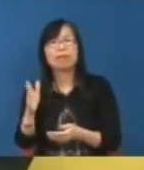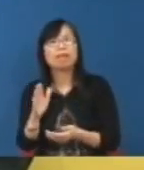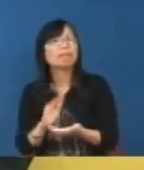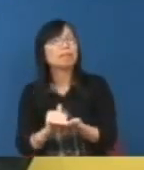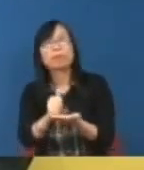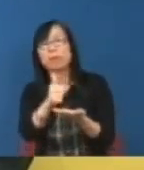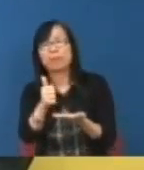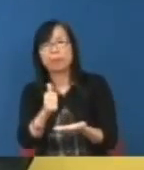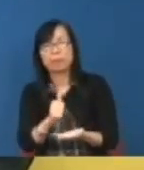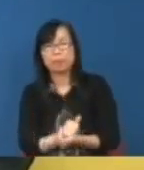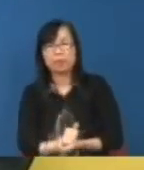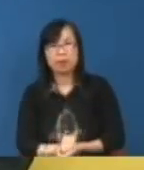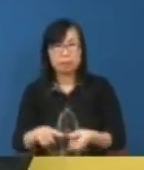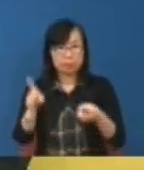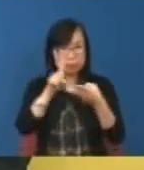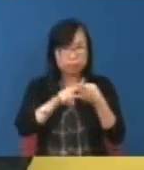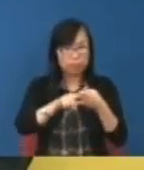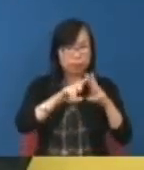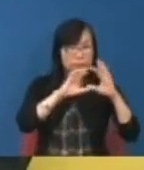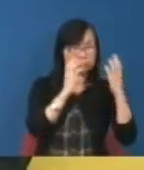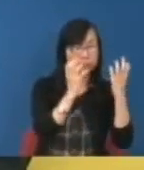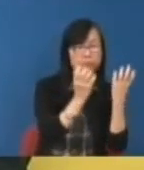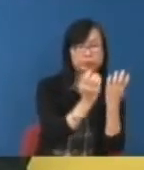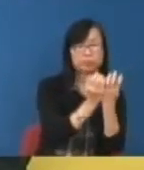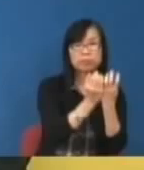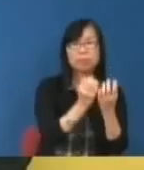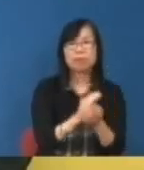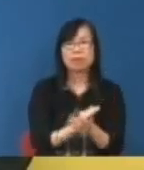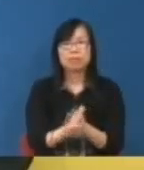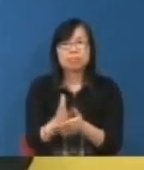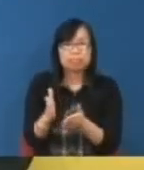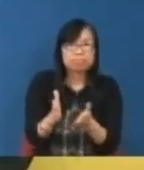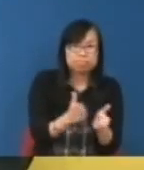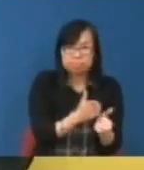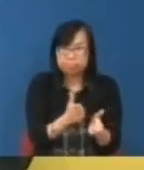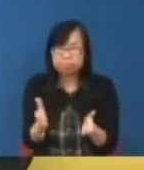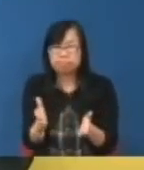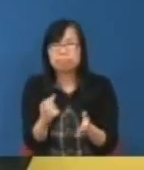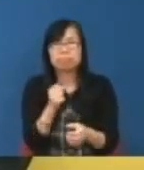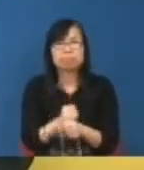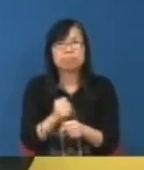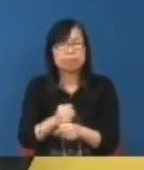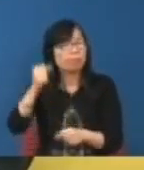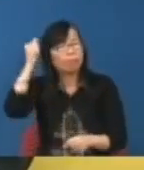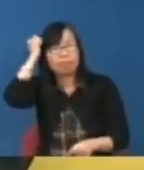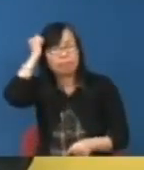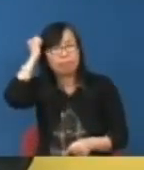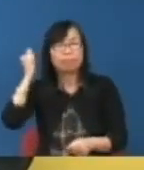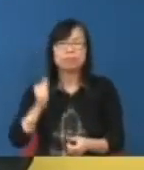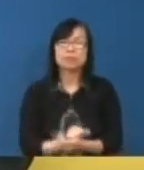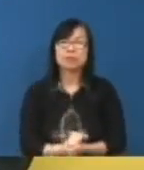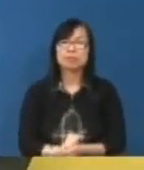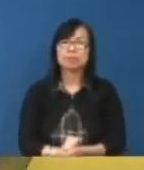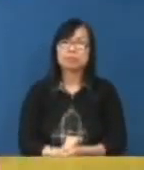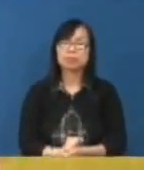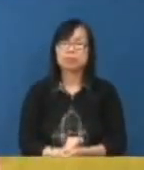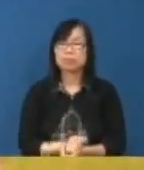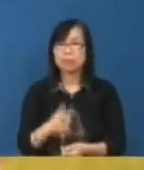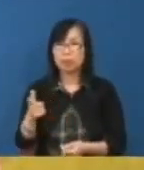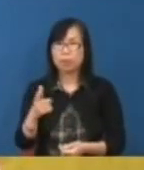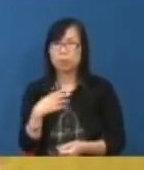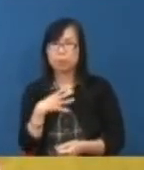個係咪即係民主黨而家即係左右做人難係咪？ 佢又唔覺得自己左右做人難，佢只覺得